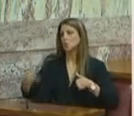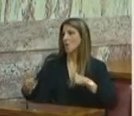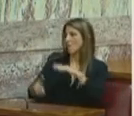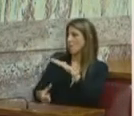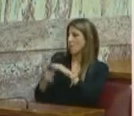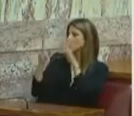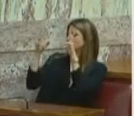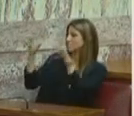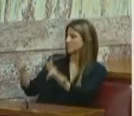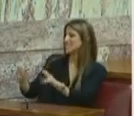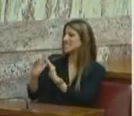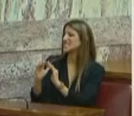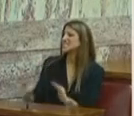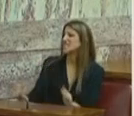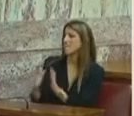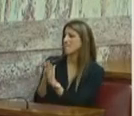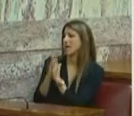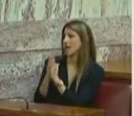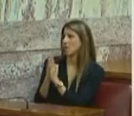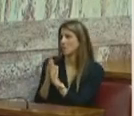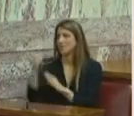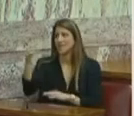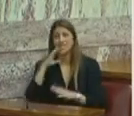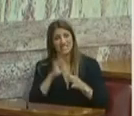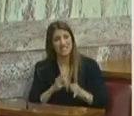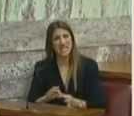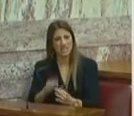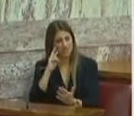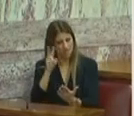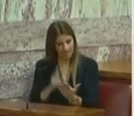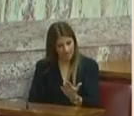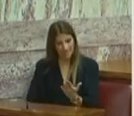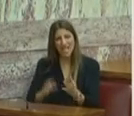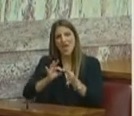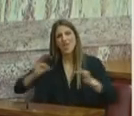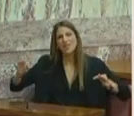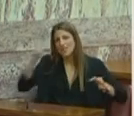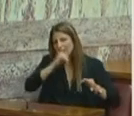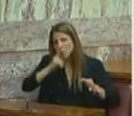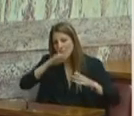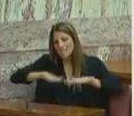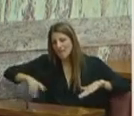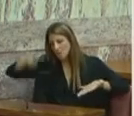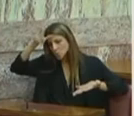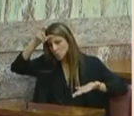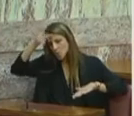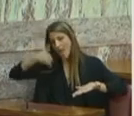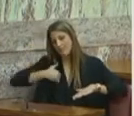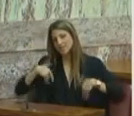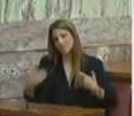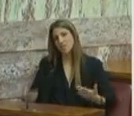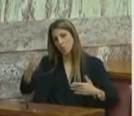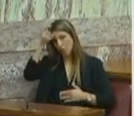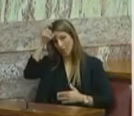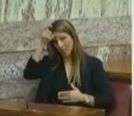στο κοπάδι των εχθρών. Μάρτυρας ιστορίας, κατέγραψα θρύλους. Παιδιά Τούρκων, Τούρκοι είμαστε εμείς.»